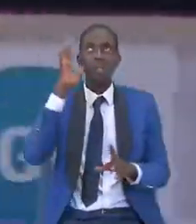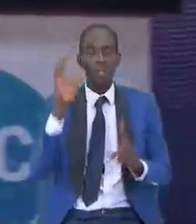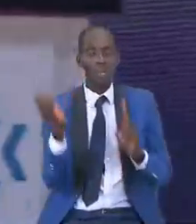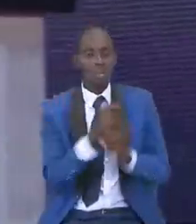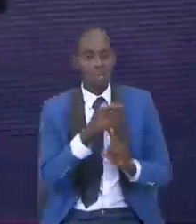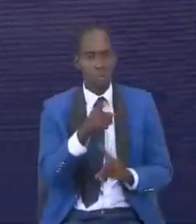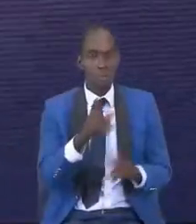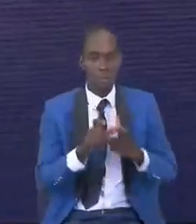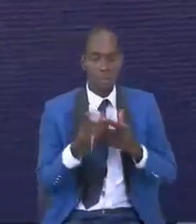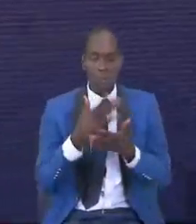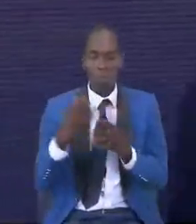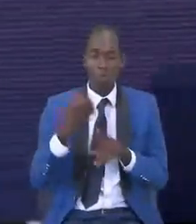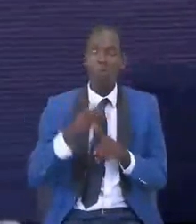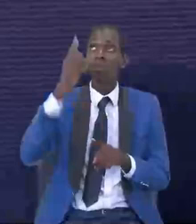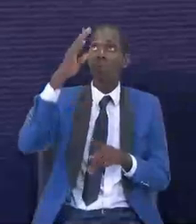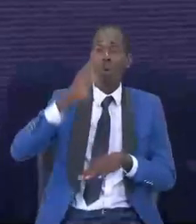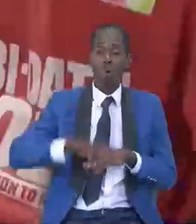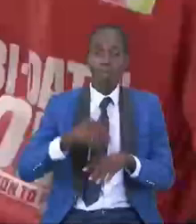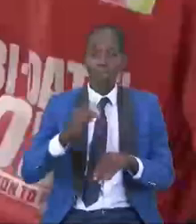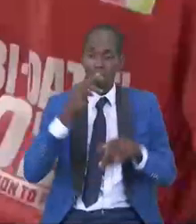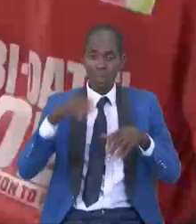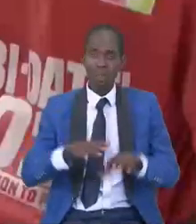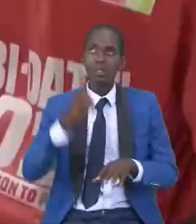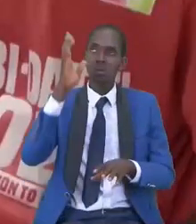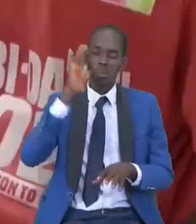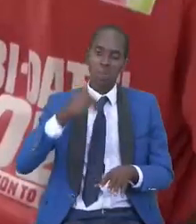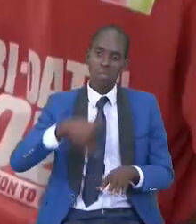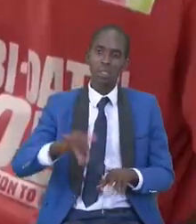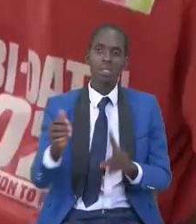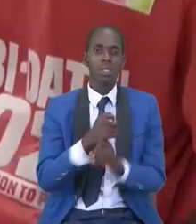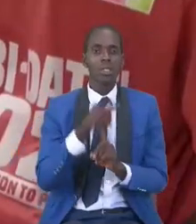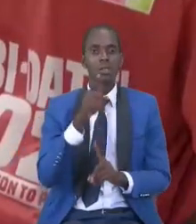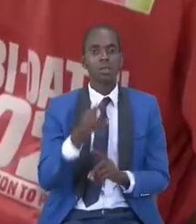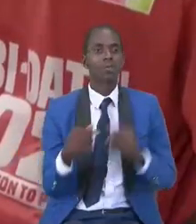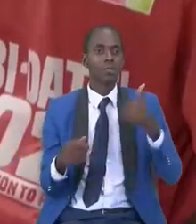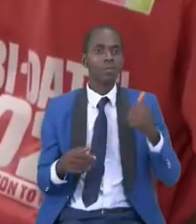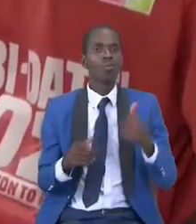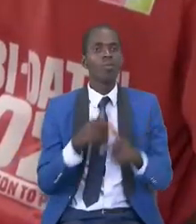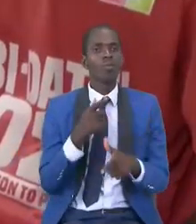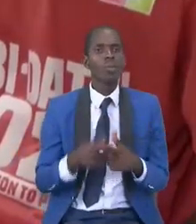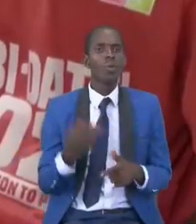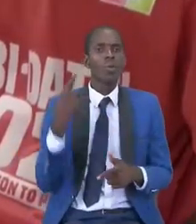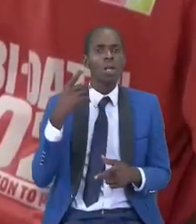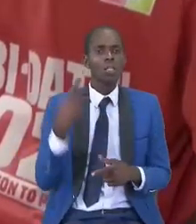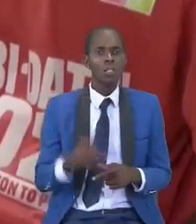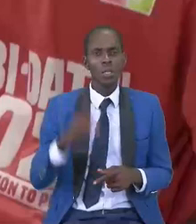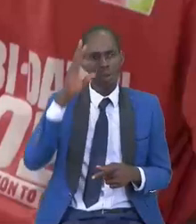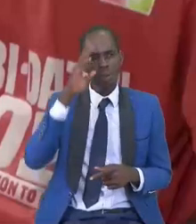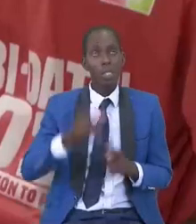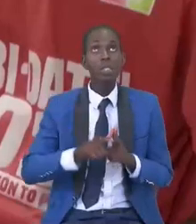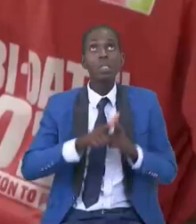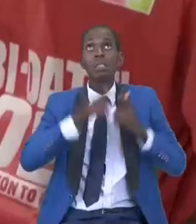retrouver. Verset 10. Ces hommes eurent une grande frayeur. Et ils lui